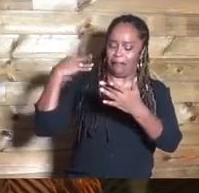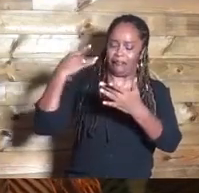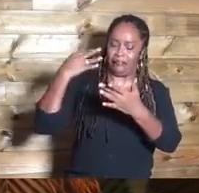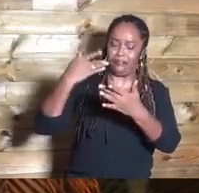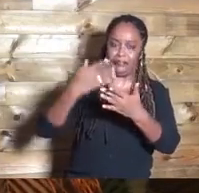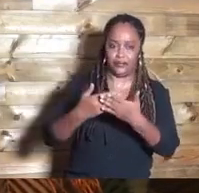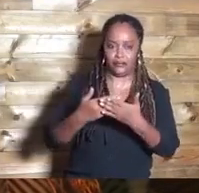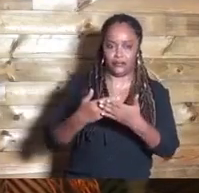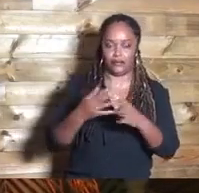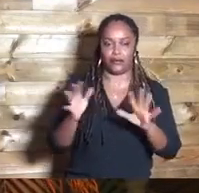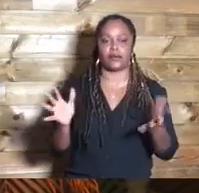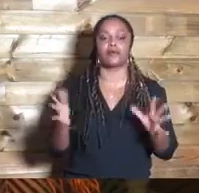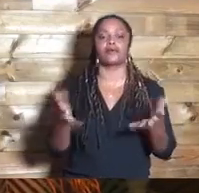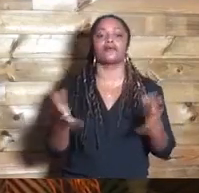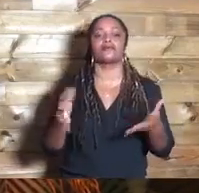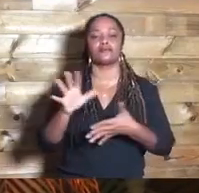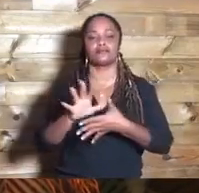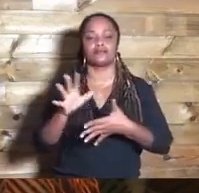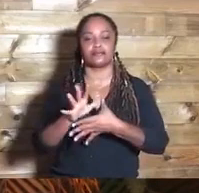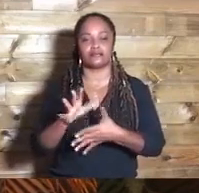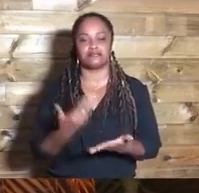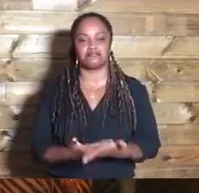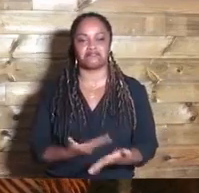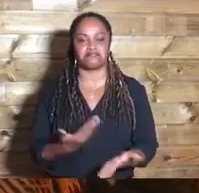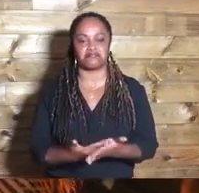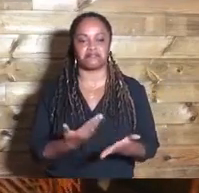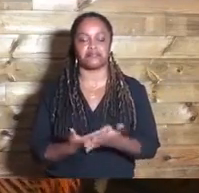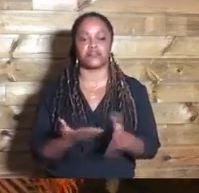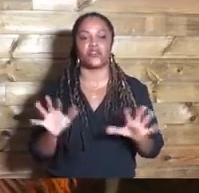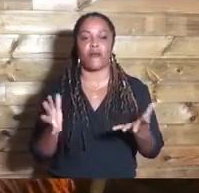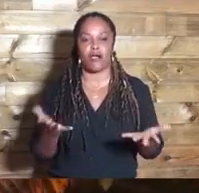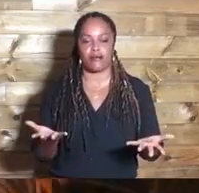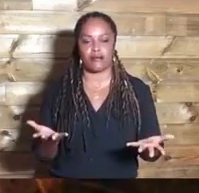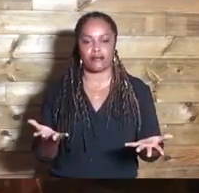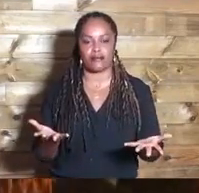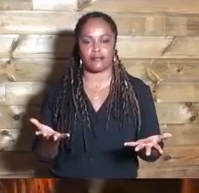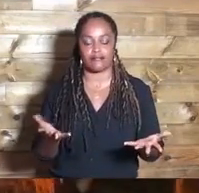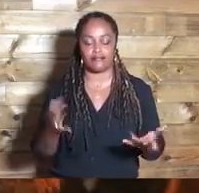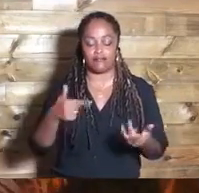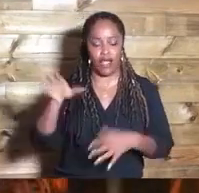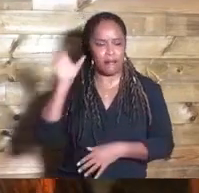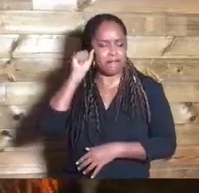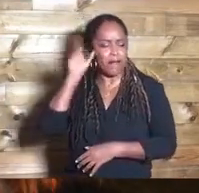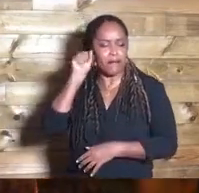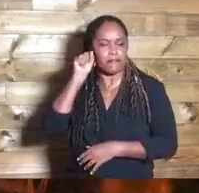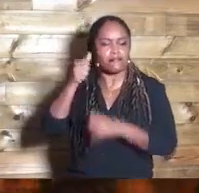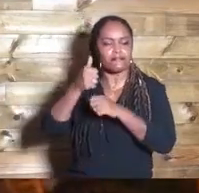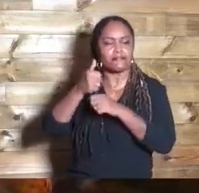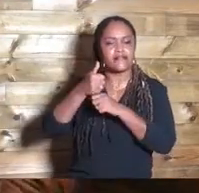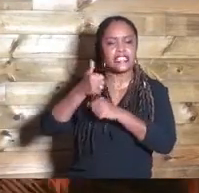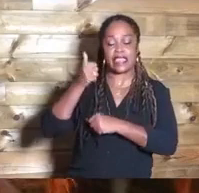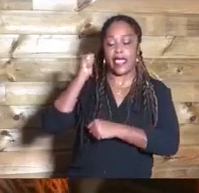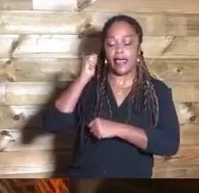l'état pays Guadeloupe, messieurs et dames. J'ai entendu, pas plus tard qu'hier, des gestionnaires de petites